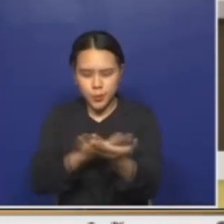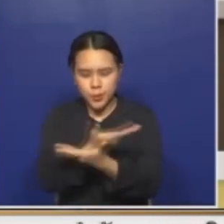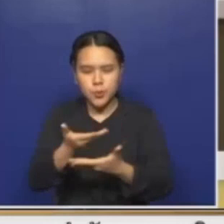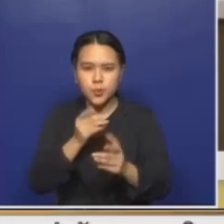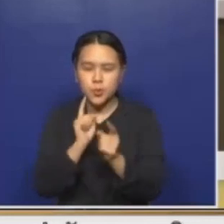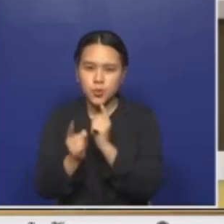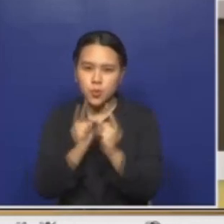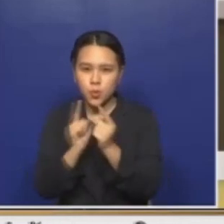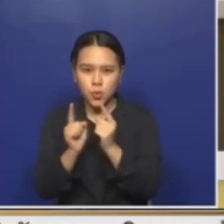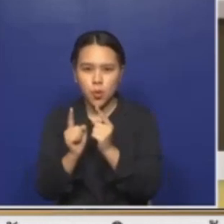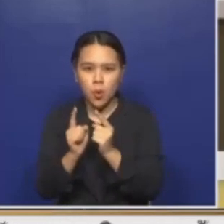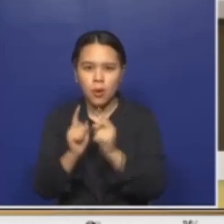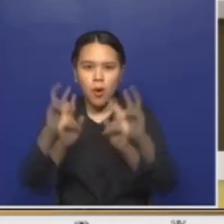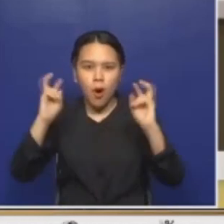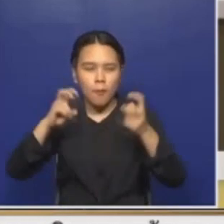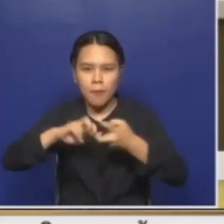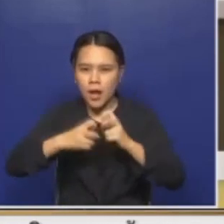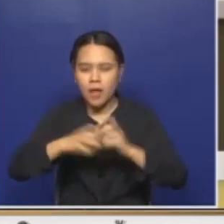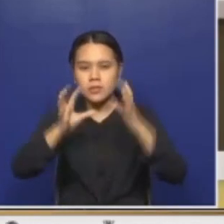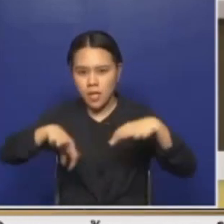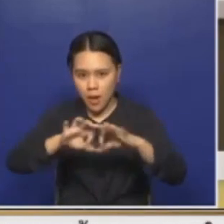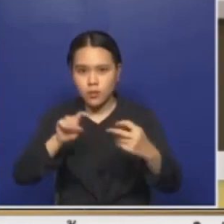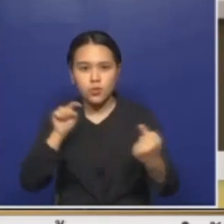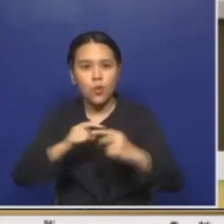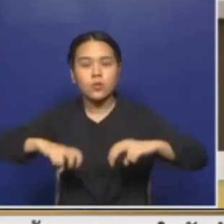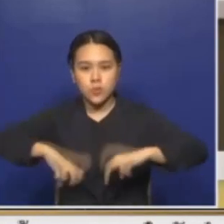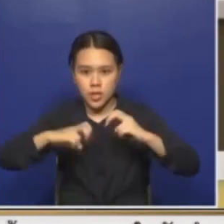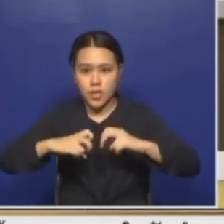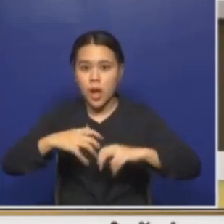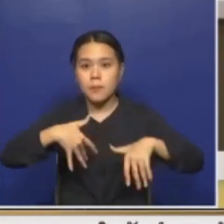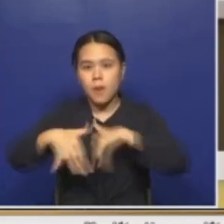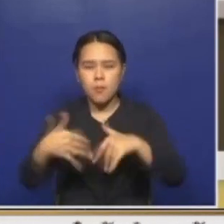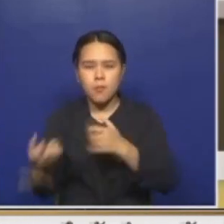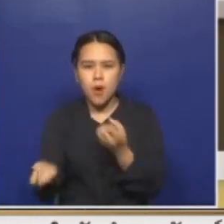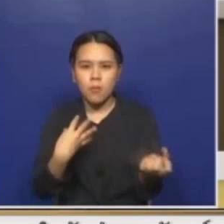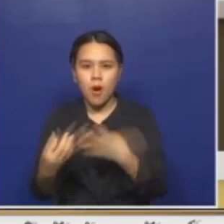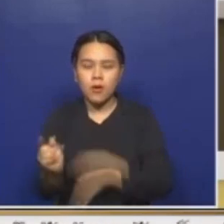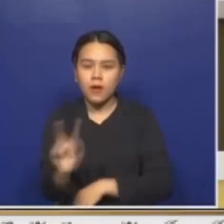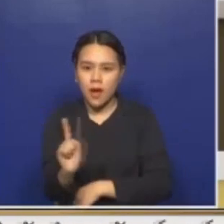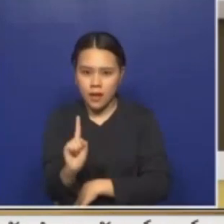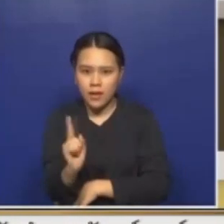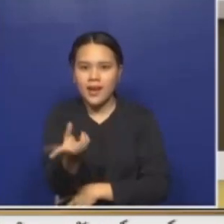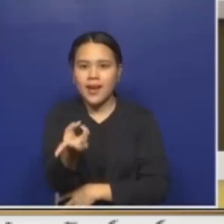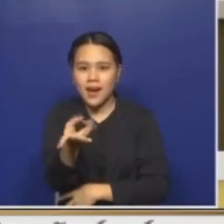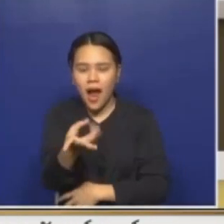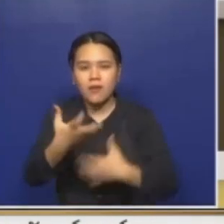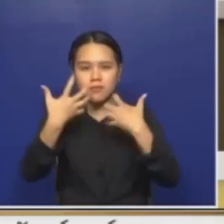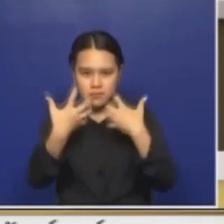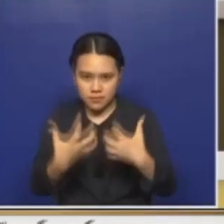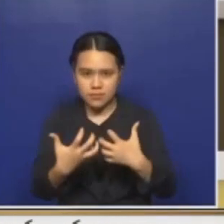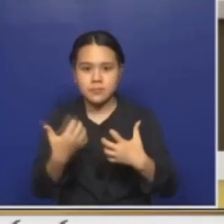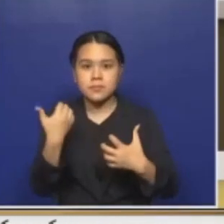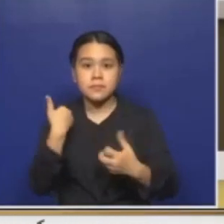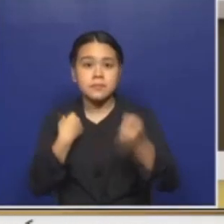ที่เกิดขึ้นในจังหวัดสุรินทร์แล้วก็ทุกคนได้รับการร้องเรียนมาเหมือนกันหมดนั่นก็คือปัญหาเรื่องข้าวเปลือกครับมี2ประเด็น